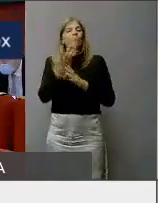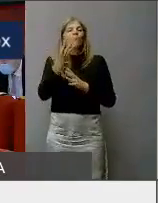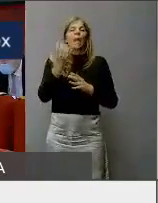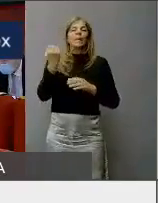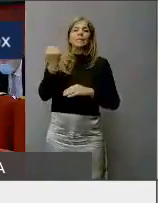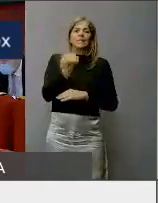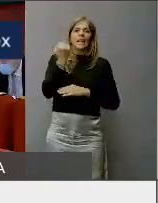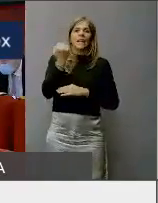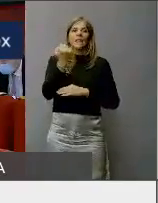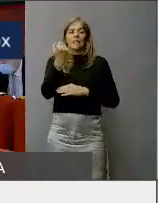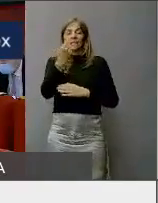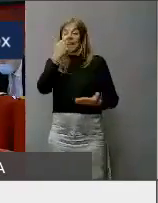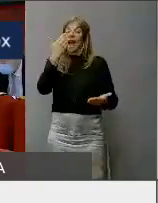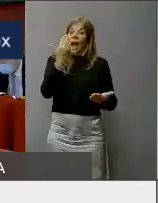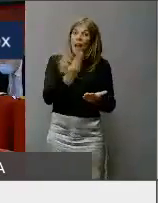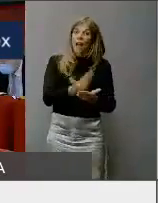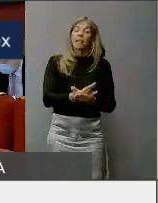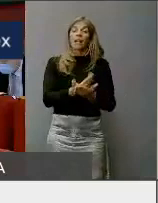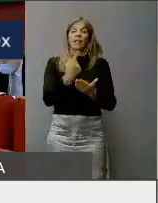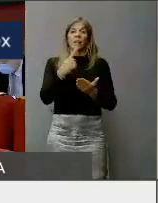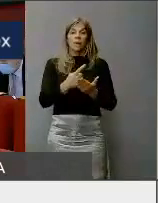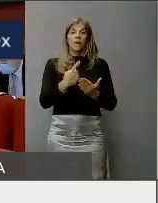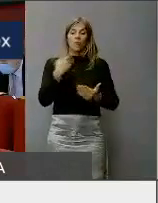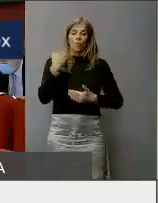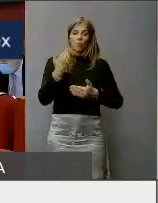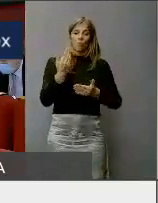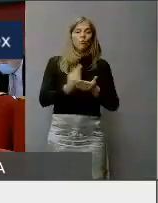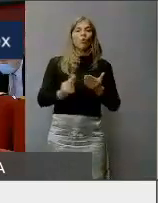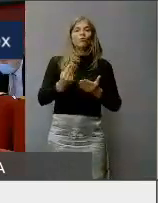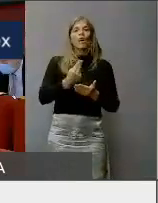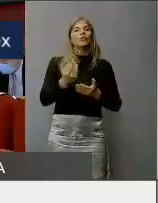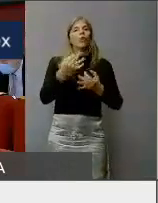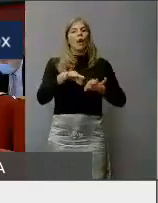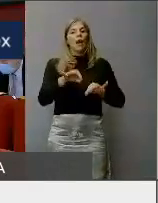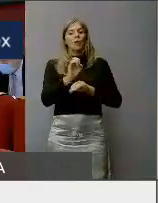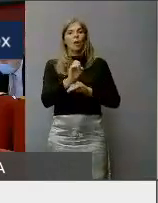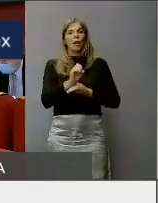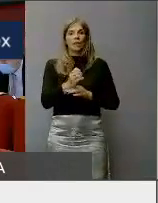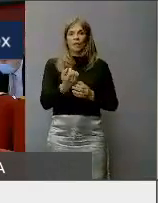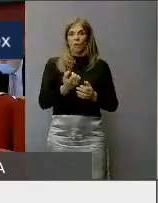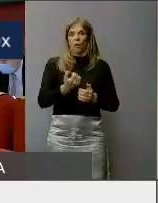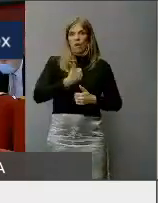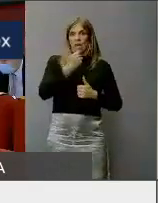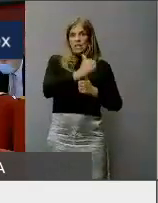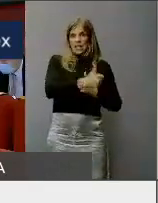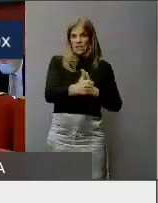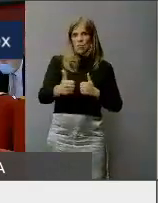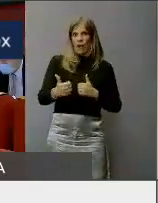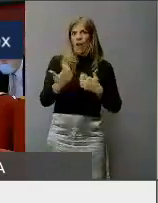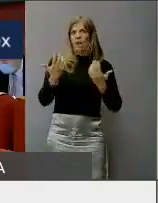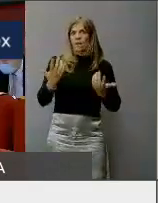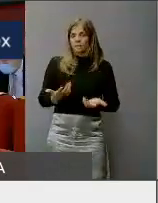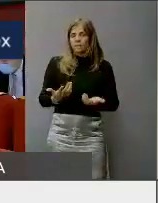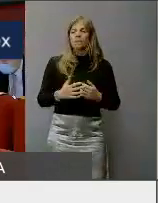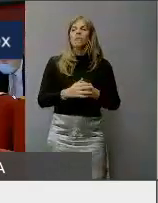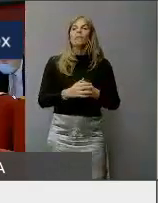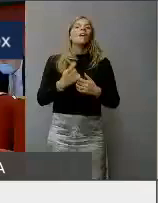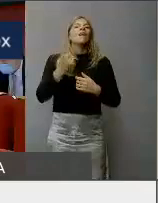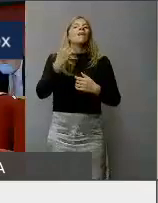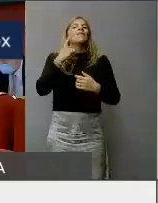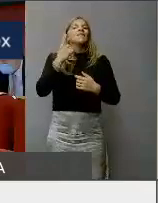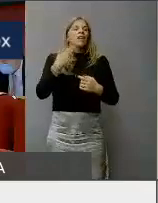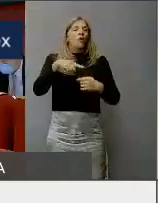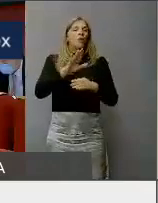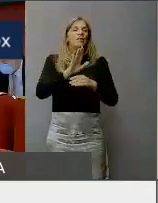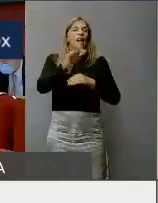importante educativo individuale se rinunciamo a questo aspetto non riusciremo mai a rispondere davvero